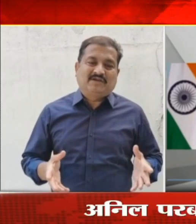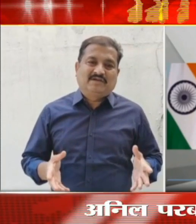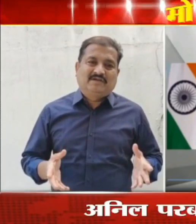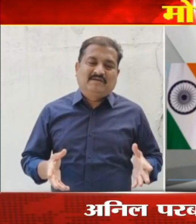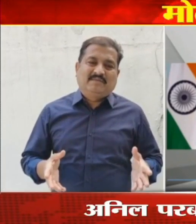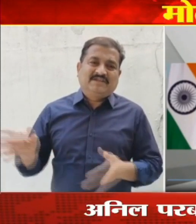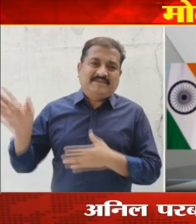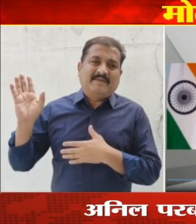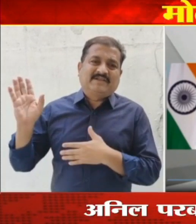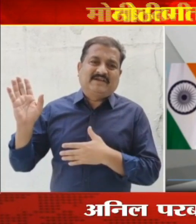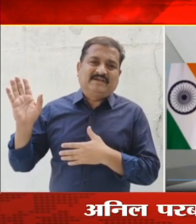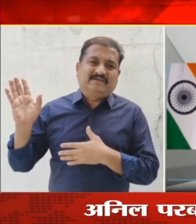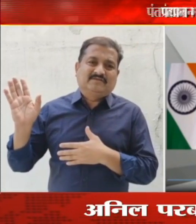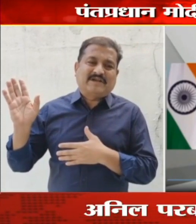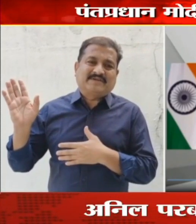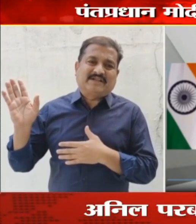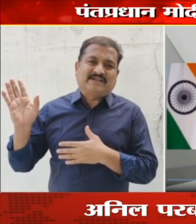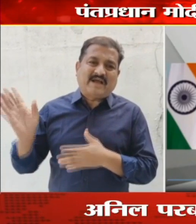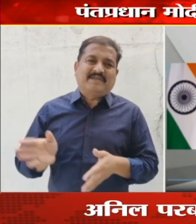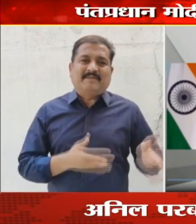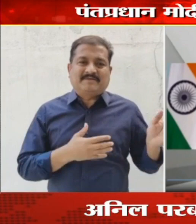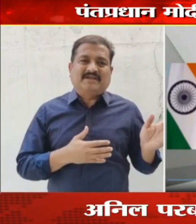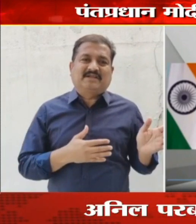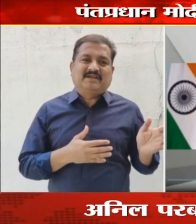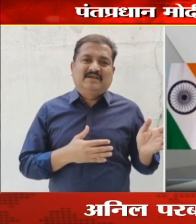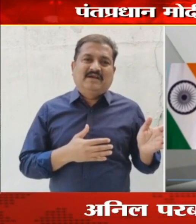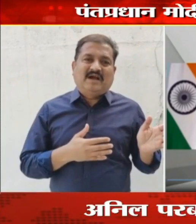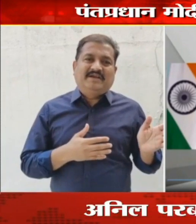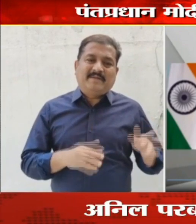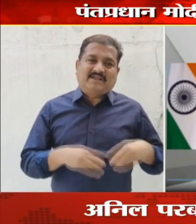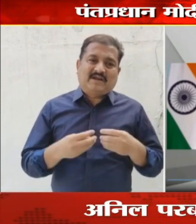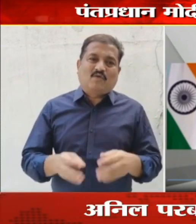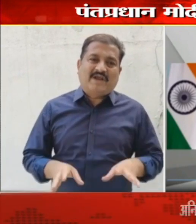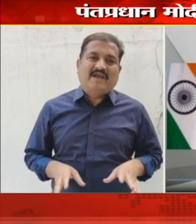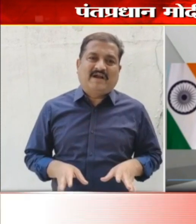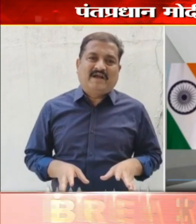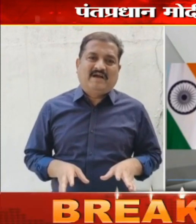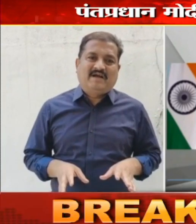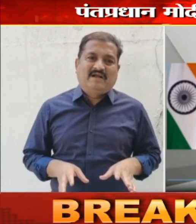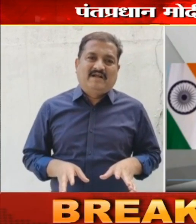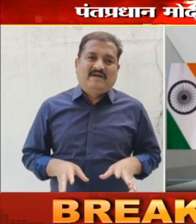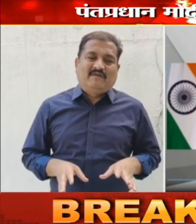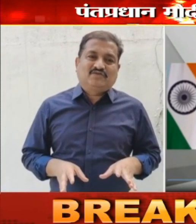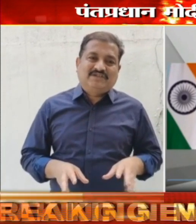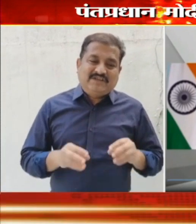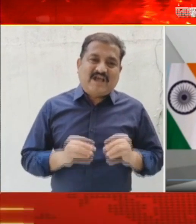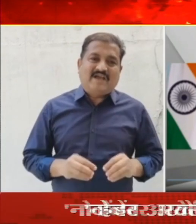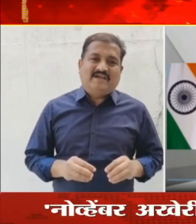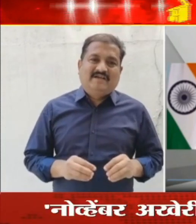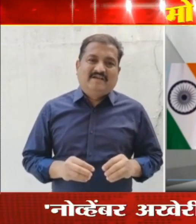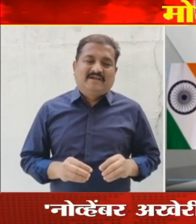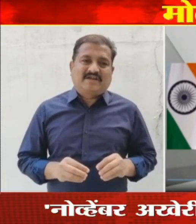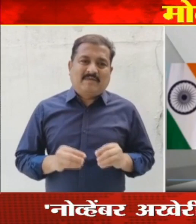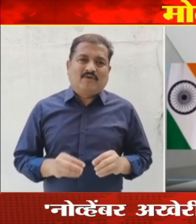होते. 32 मेगा भरती केली. दुसऱ्या पक्षातले सगळे आमदार आपल्या पक्षात घेतले आणि इकडे 72 नोकऱ्याही नाही काढल्या. वस्तुस्थिती ही